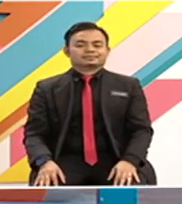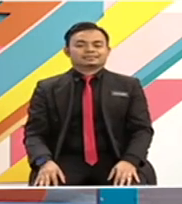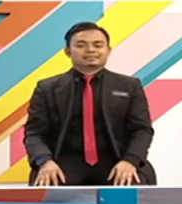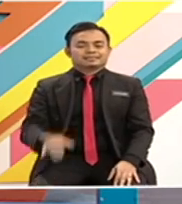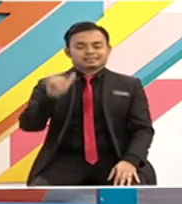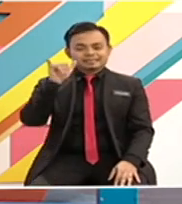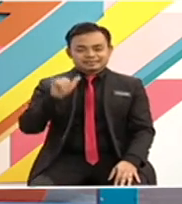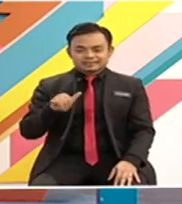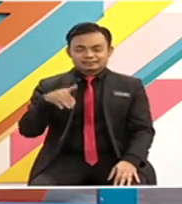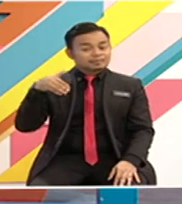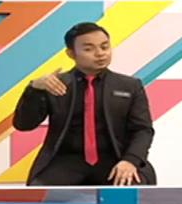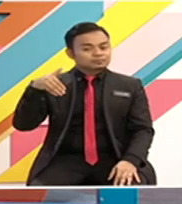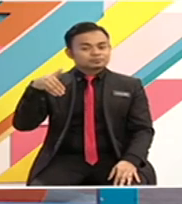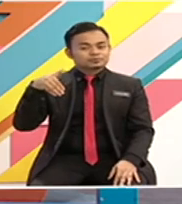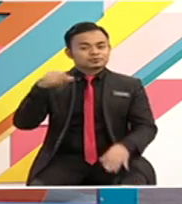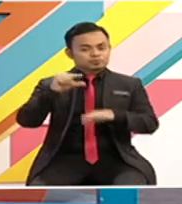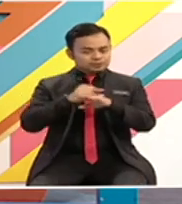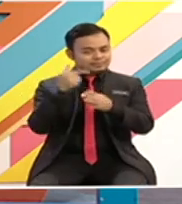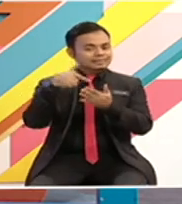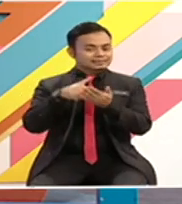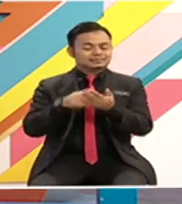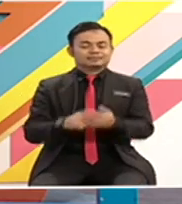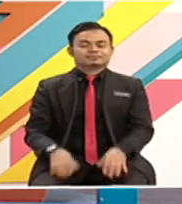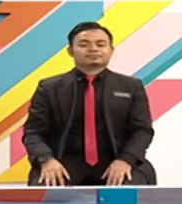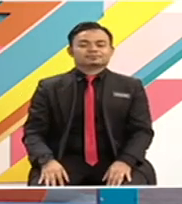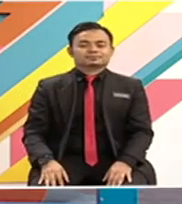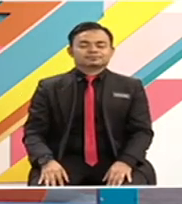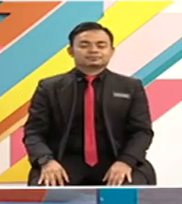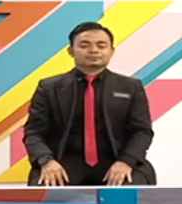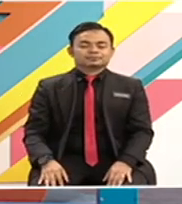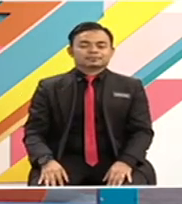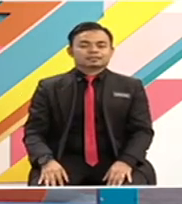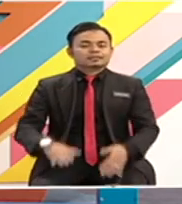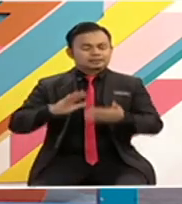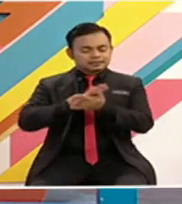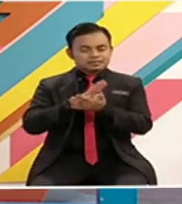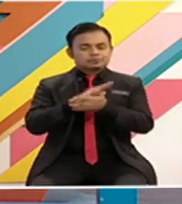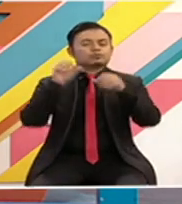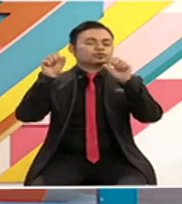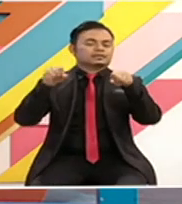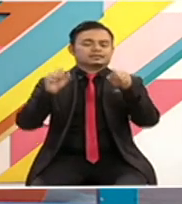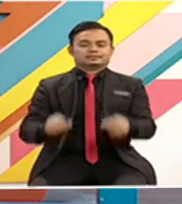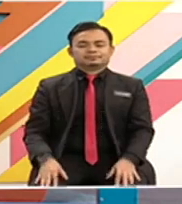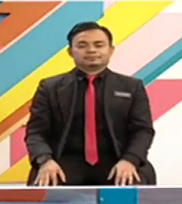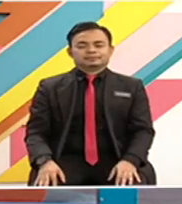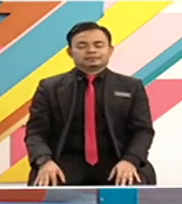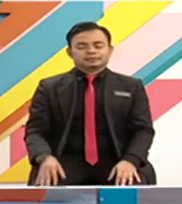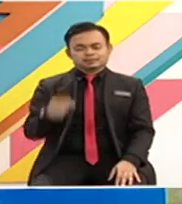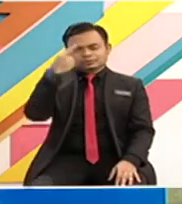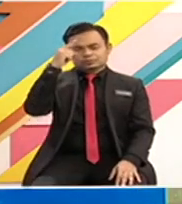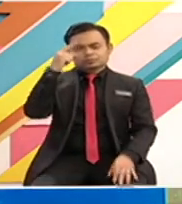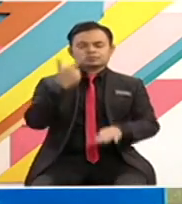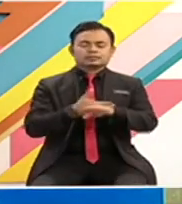marah dengan Maaf itulah Oke sedang dipacu kertas boleh sebenarnya Kakbah blouse tak kita enggak berlatih